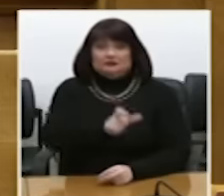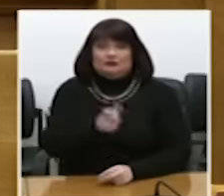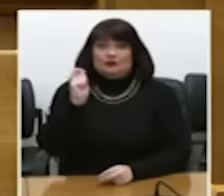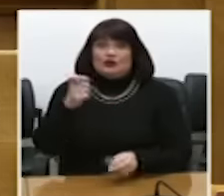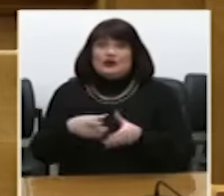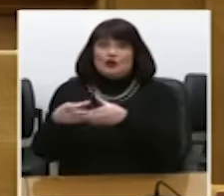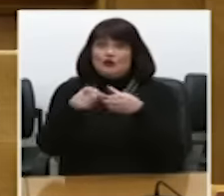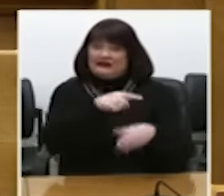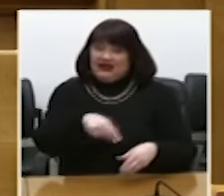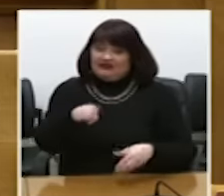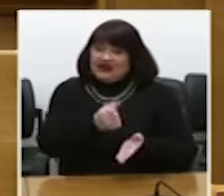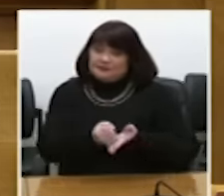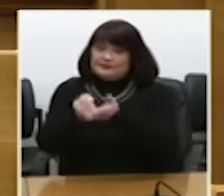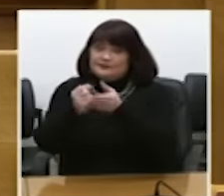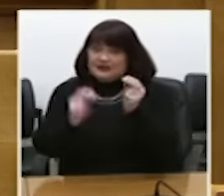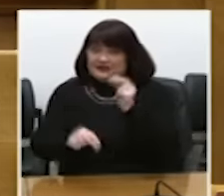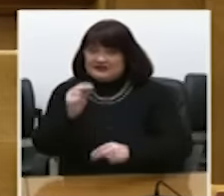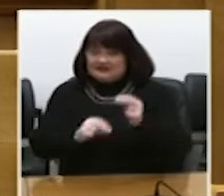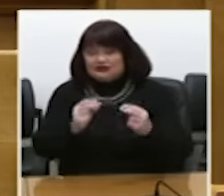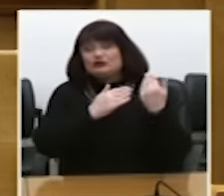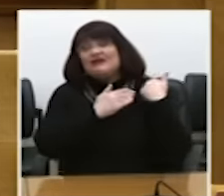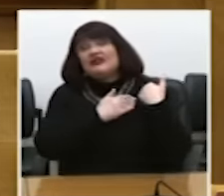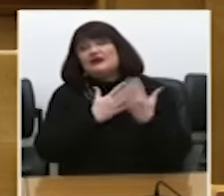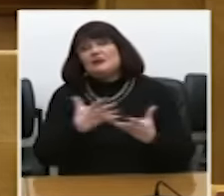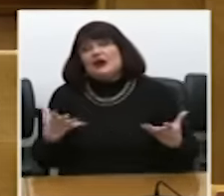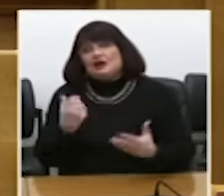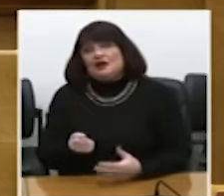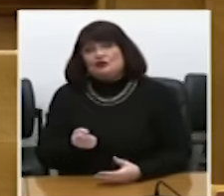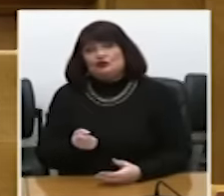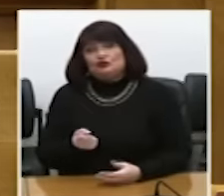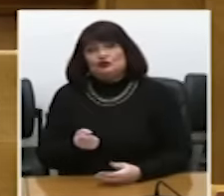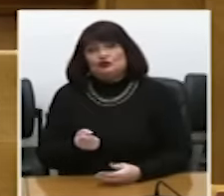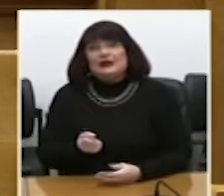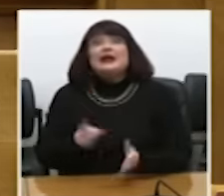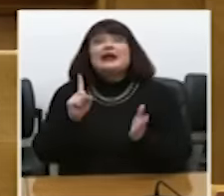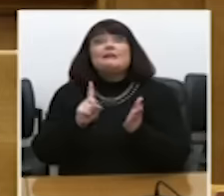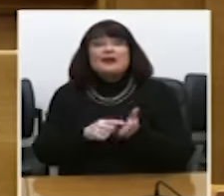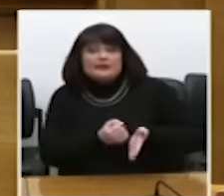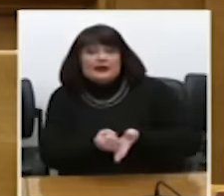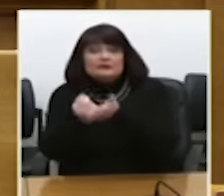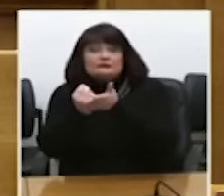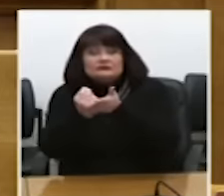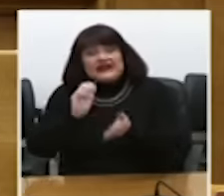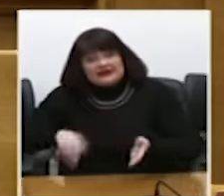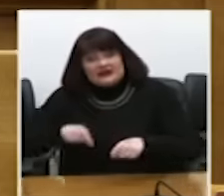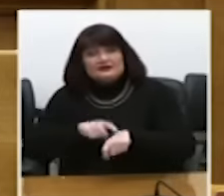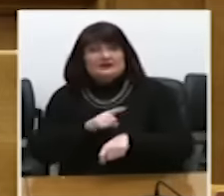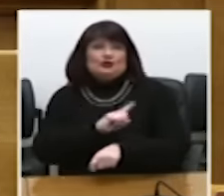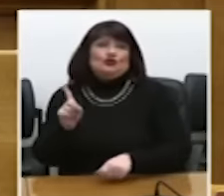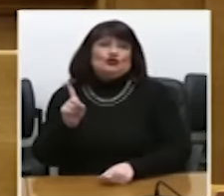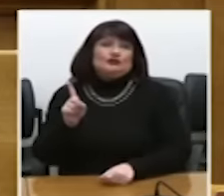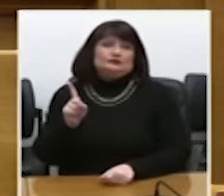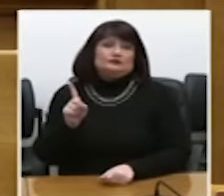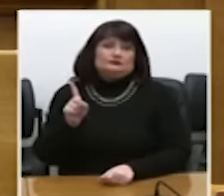συζητάμε. Το λιγότερο που έχουν να κάνουν είναι να αποσύρουν τη στήριξή τους, αφού πρώτα σκουπίσουν βέβαια